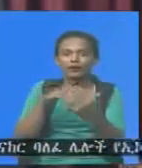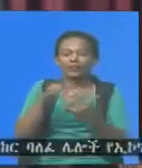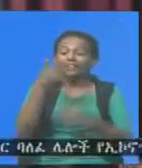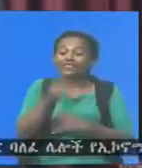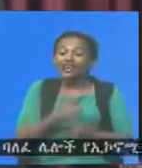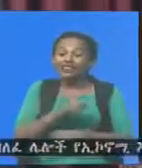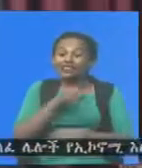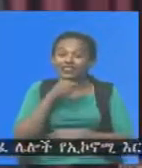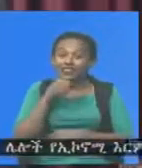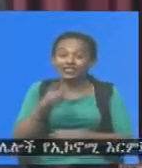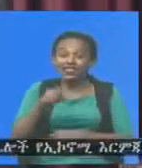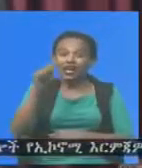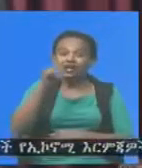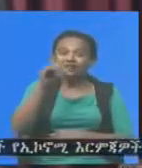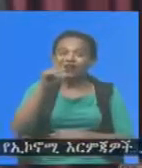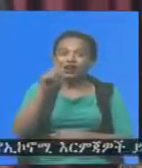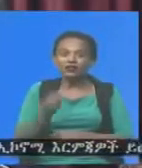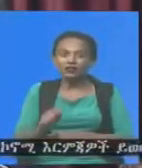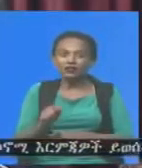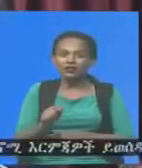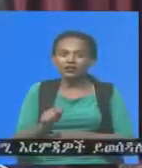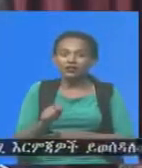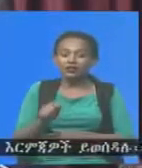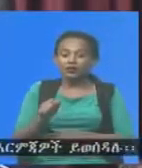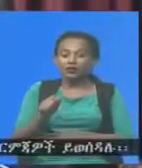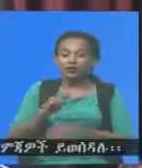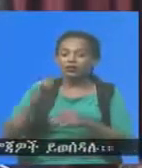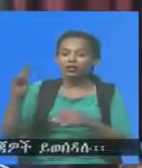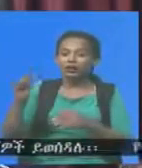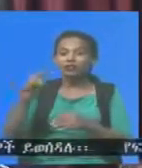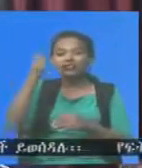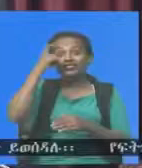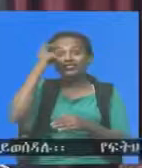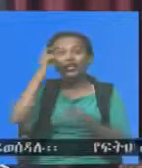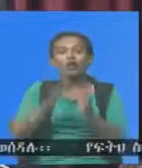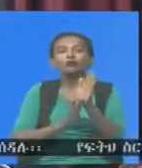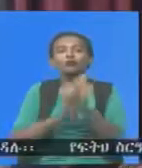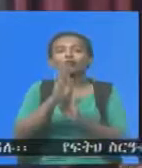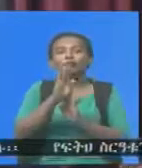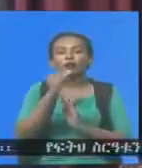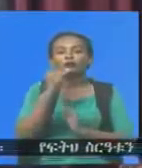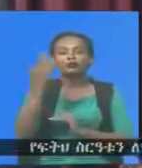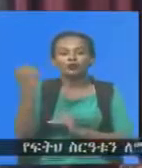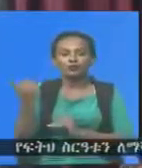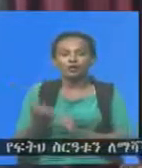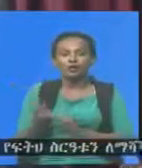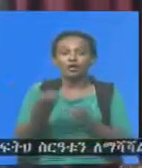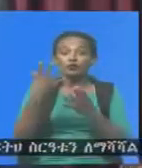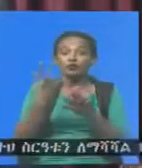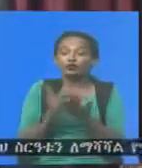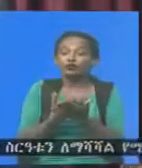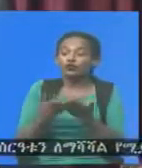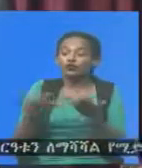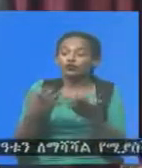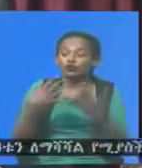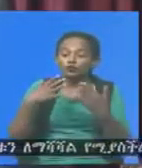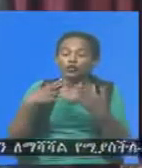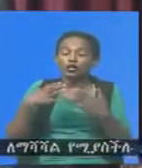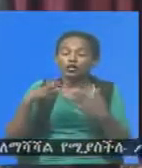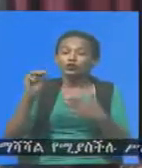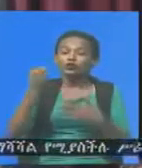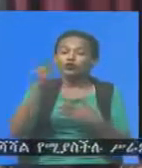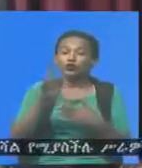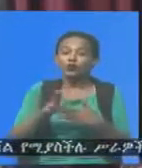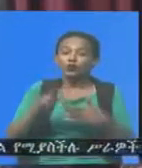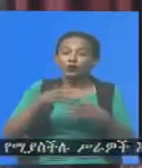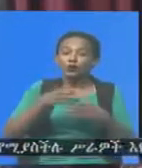ያልተገዛ ትራክተር በሆነና ምዕራብ ትግራይ በለማበት በጣም ጥሩ ነበር ብዙ ጦር መሳሪያ ገዝተናል ዛም እዚህም 20